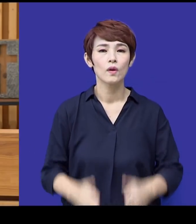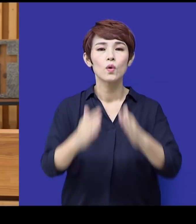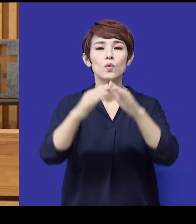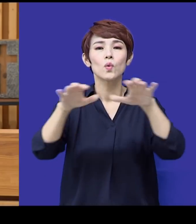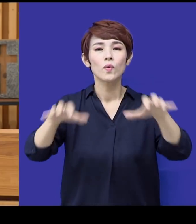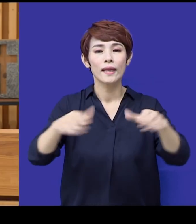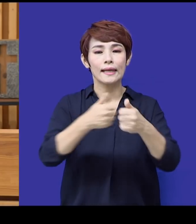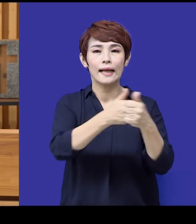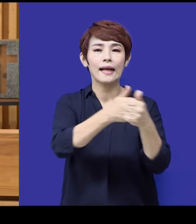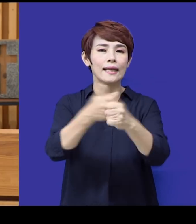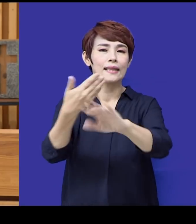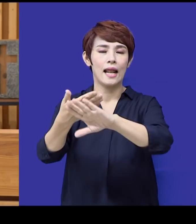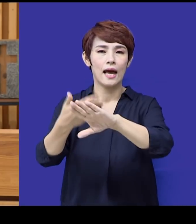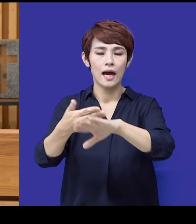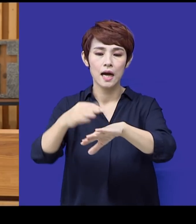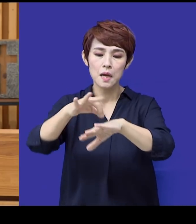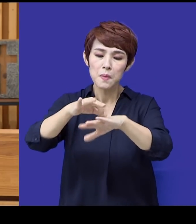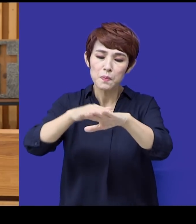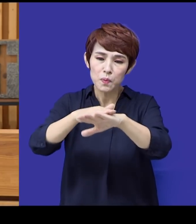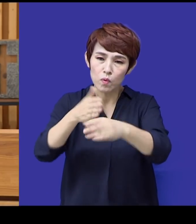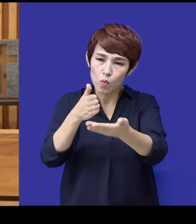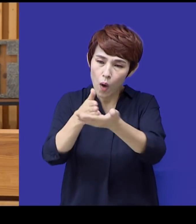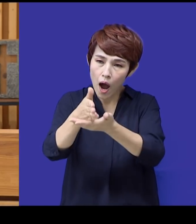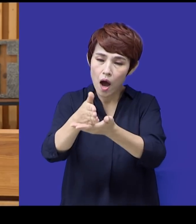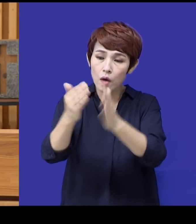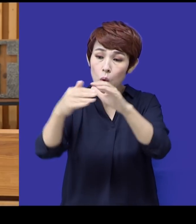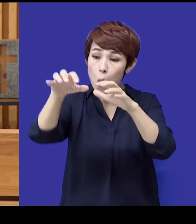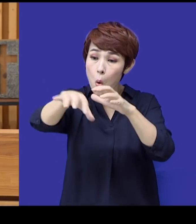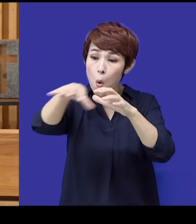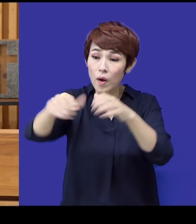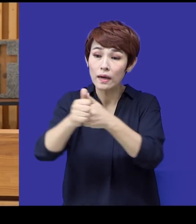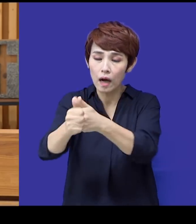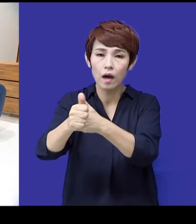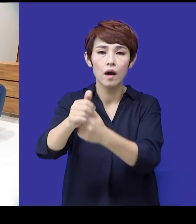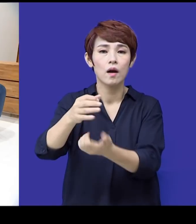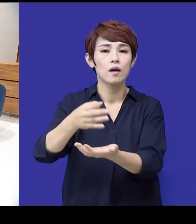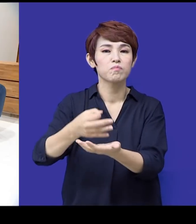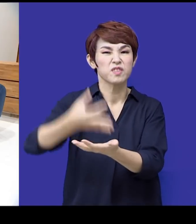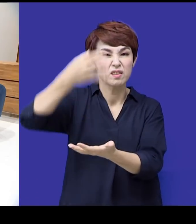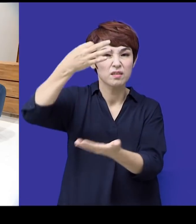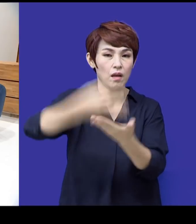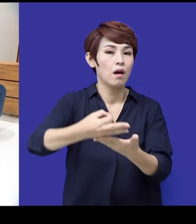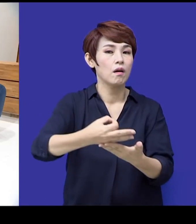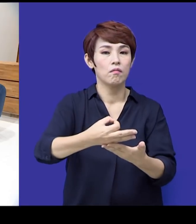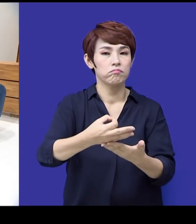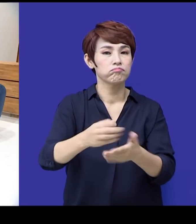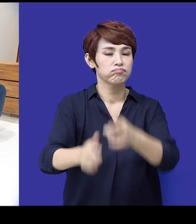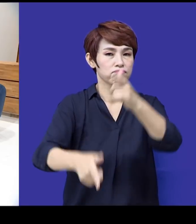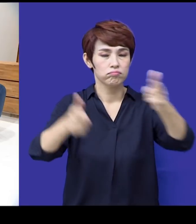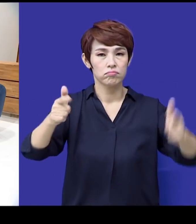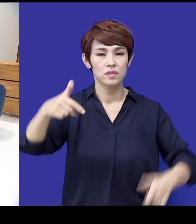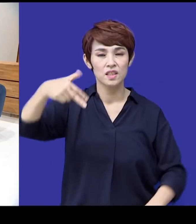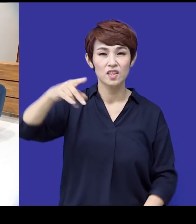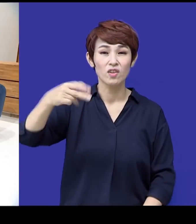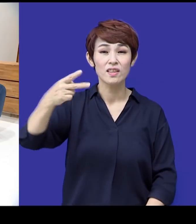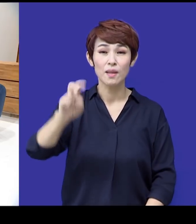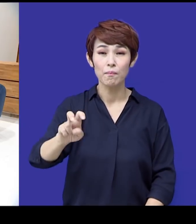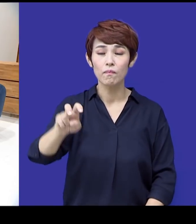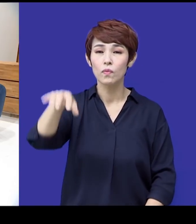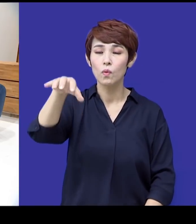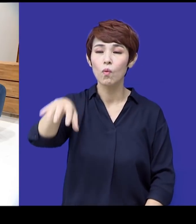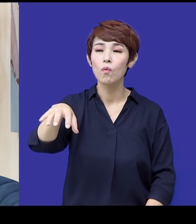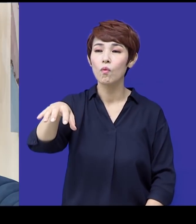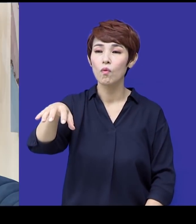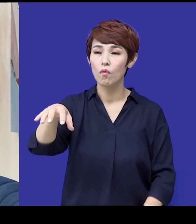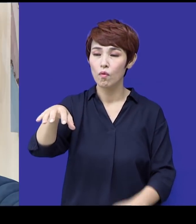시세가 있죠. 동네 시세가 이 있죠. 피부과가 어디 동네에 있느냐에 따라서 따라, 그 동네 예. 피부과가 받는 예. 시세가 있는 거죠. 피부과 진짜 잘 알아. 청담동에 있으면 청담동 가격이 예. 있고